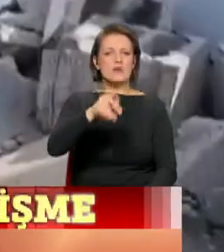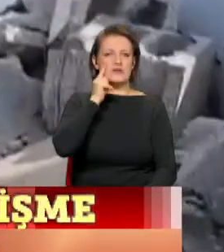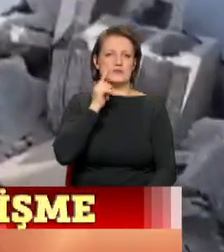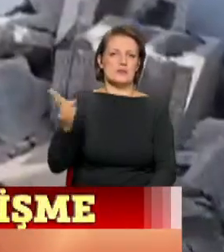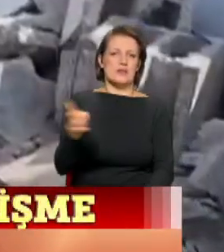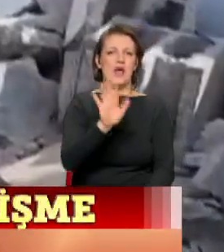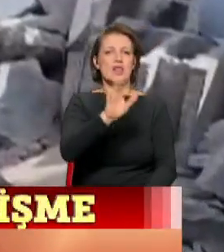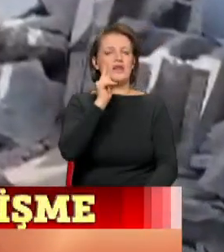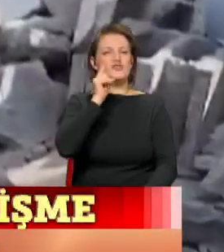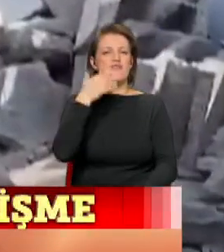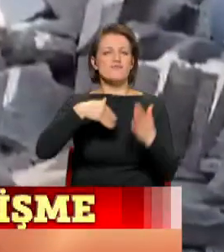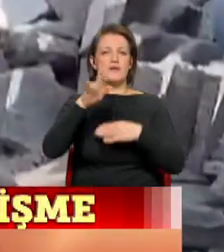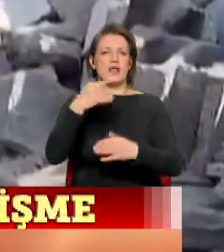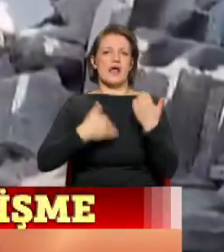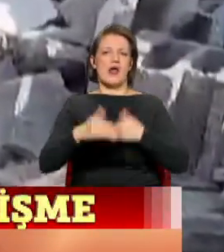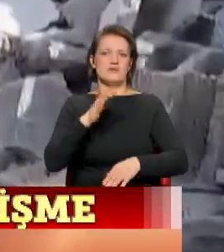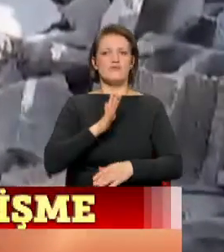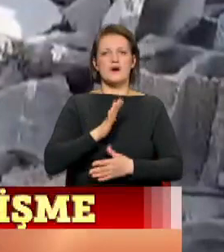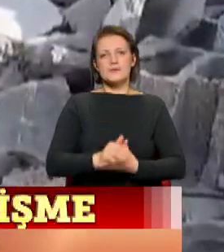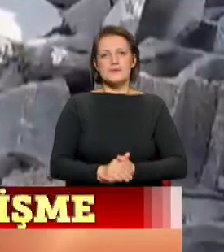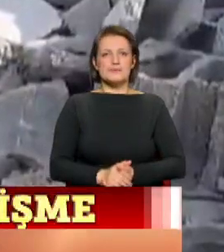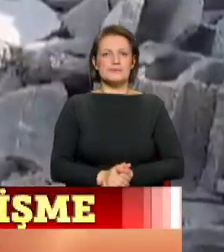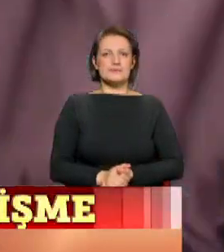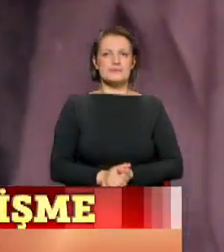kaybetti. 50'den fazla kişi de yaralandı.